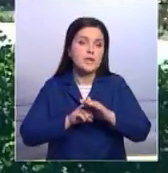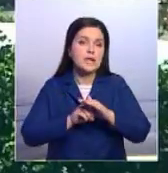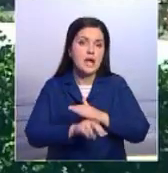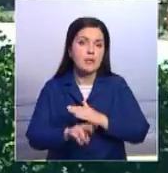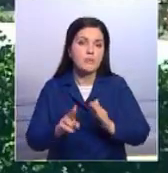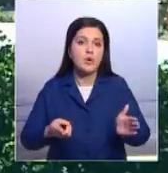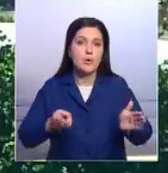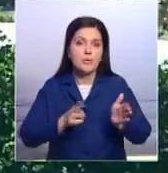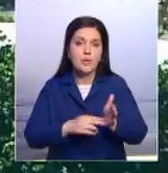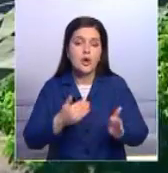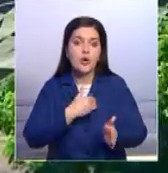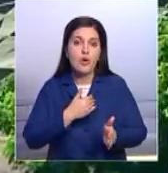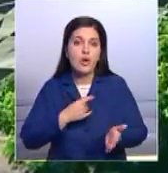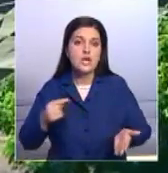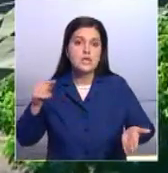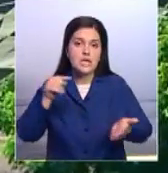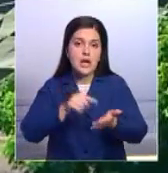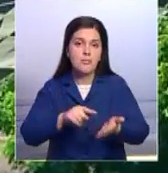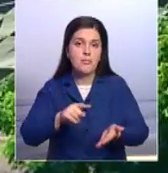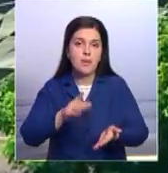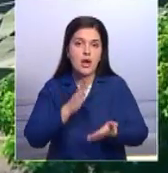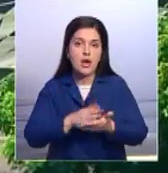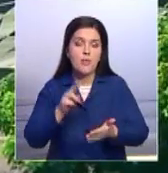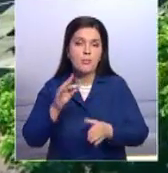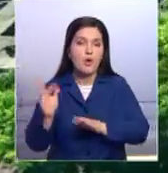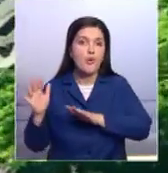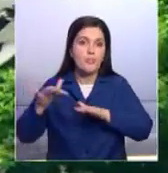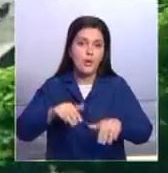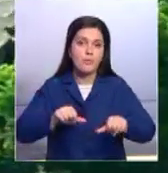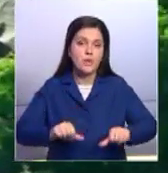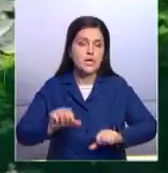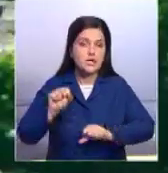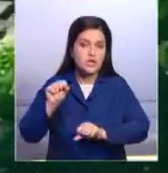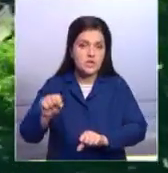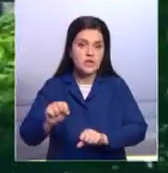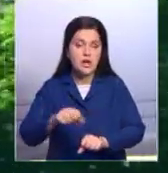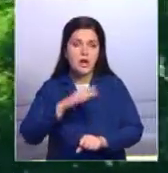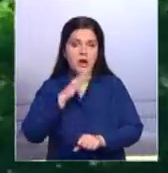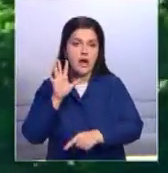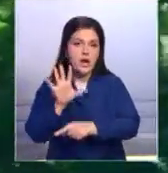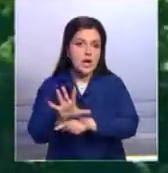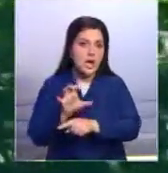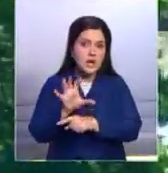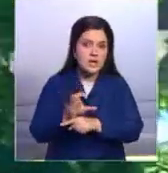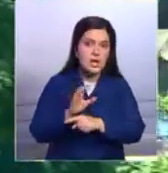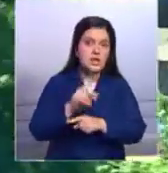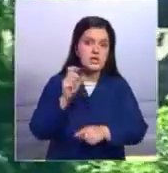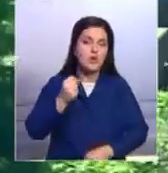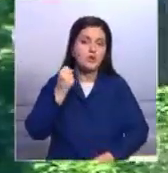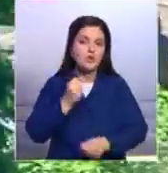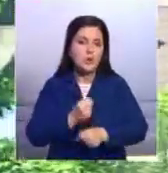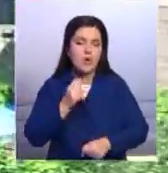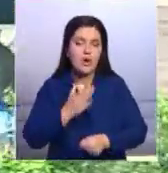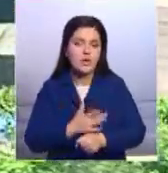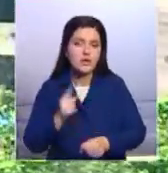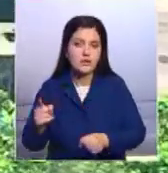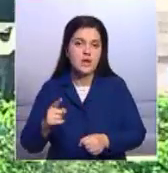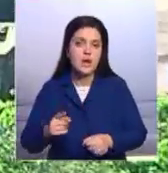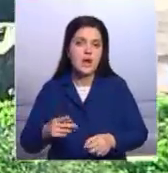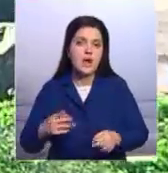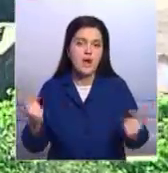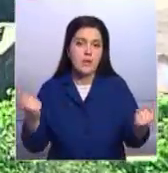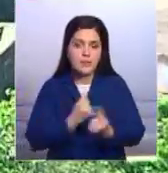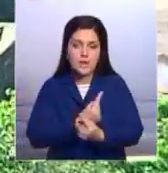переправляют мигрантов, которые пытаются попасть на зеленый континент по морю. Правозащитники часто критикуют Канберру за жесткую